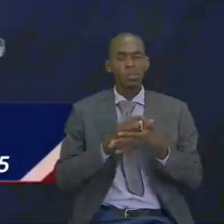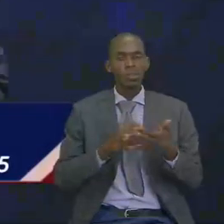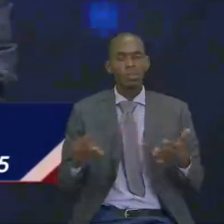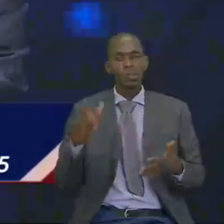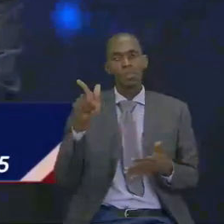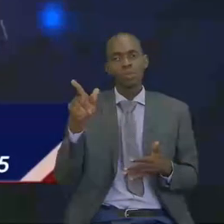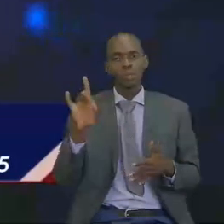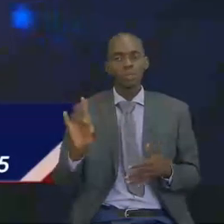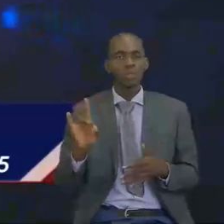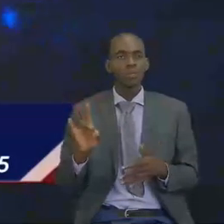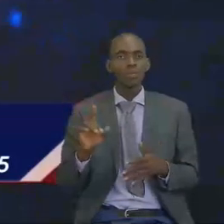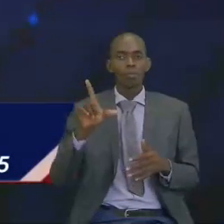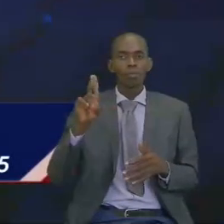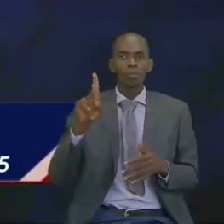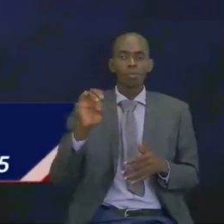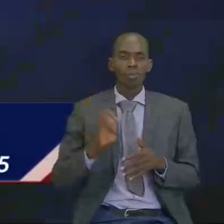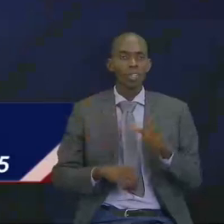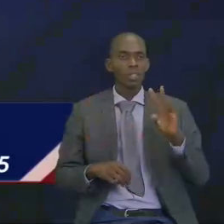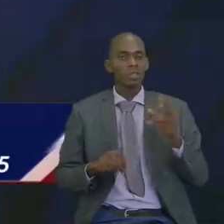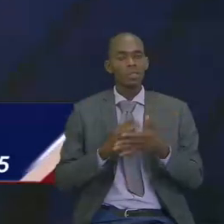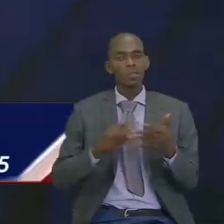Luc chapitre 17, le verset 28.